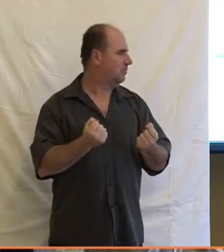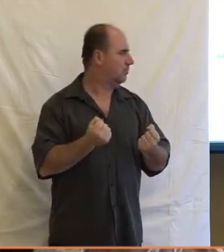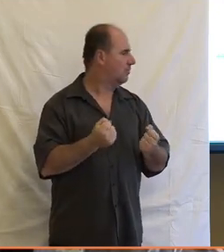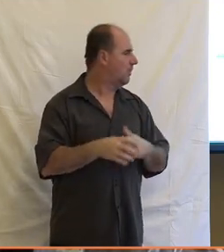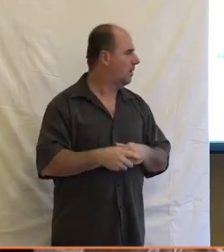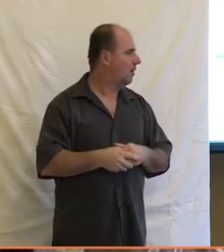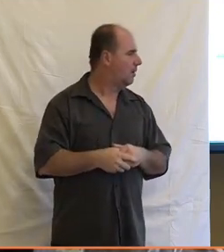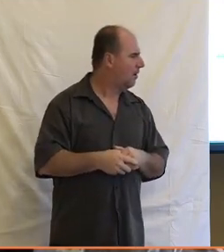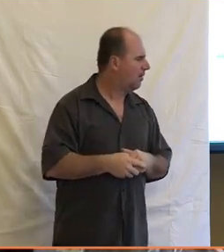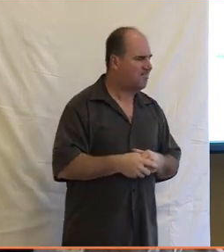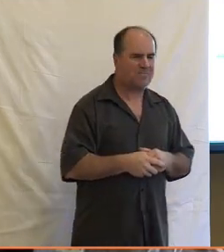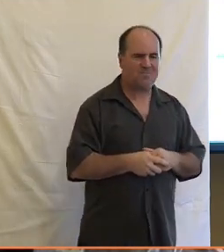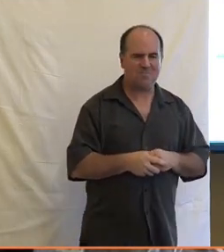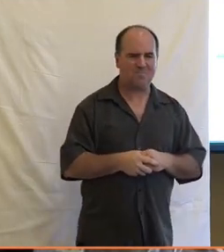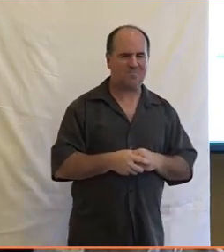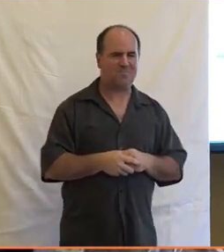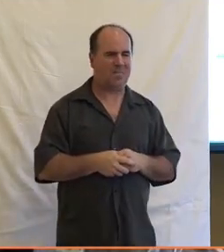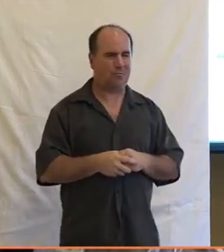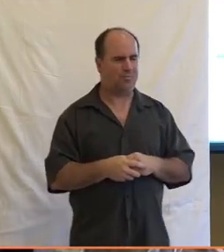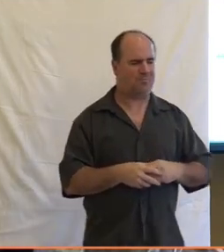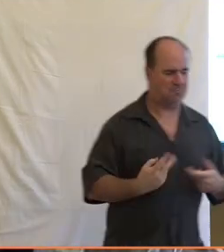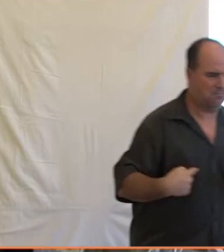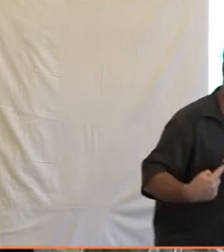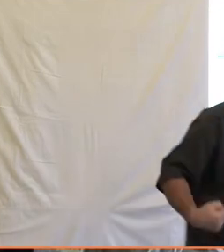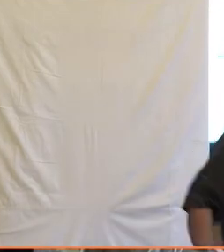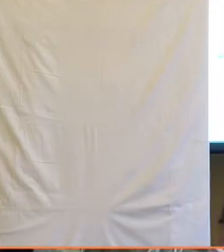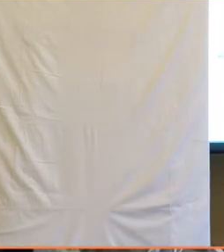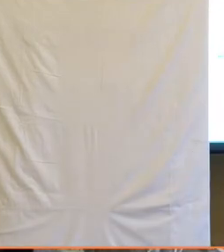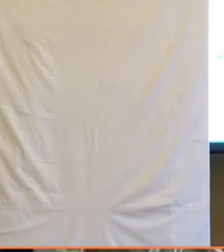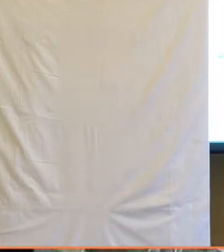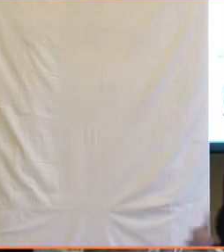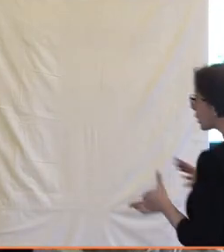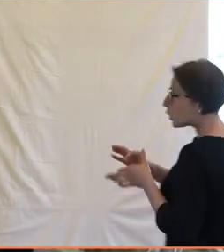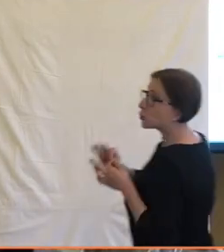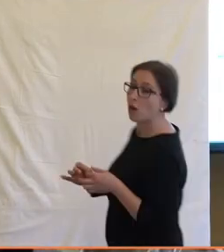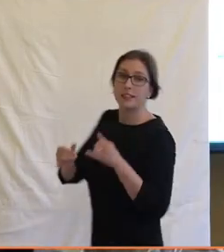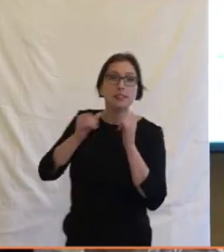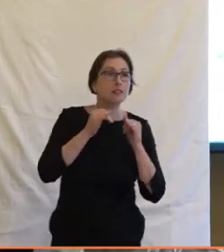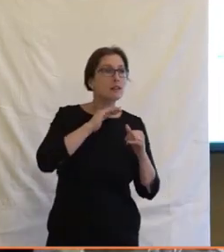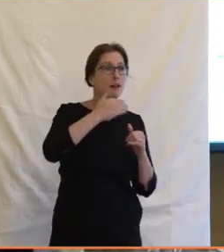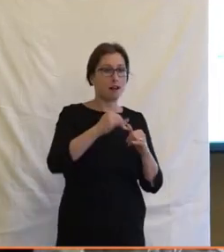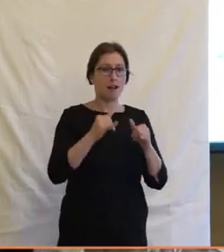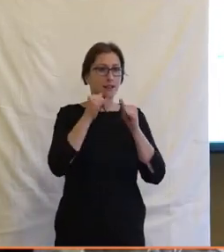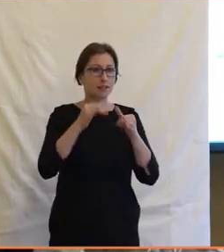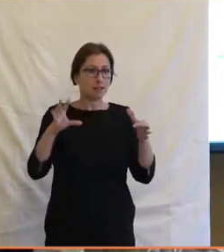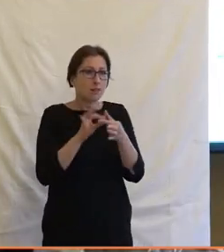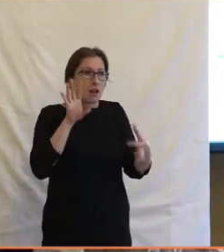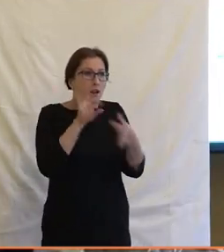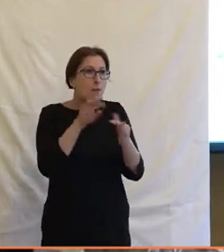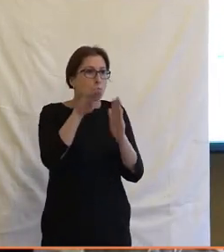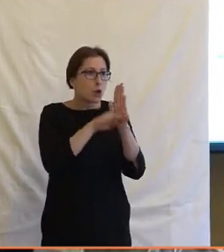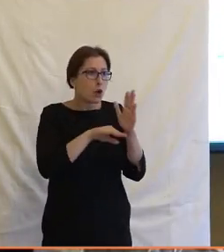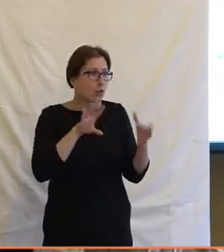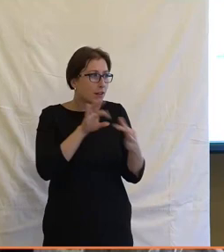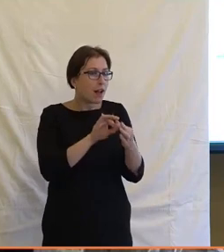co uznané jako pomůcka je ten hlasový program, který se dá ovládat počítač a potom moje ta domácnost, ale jako ten samotný program,